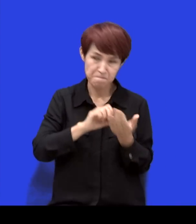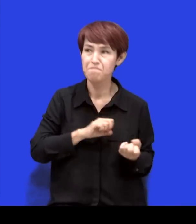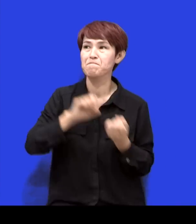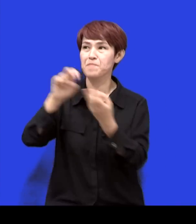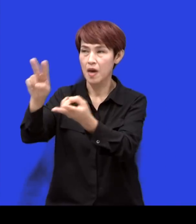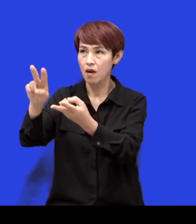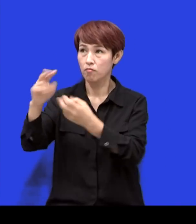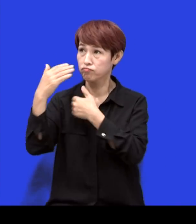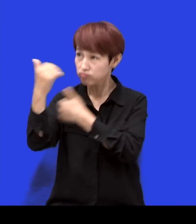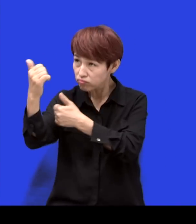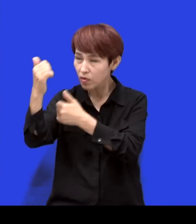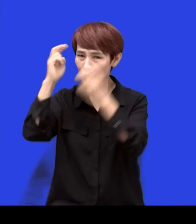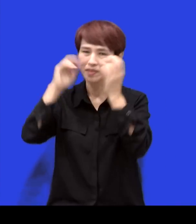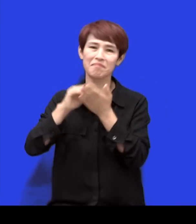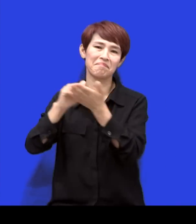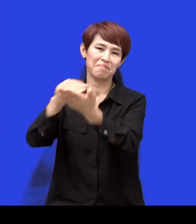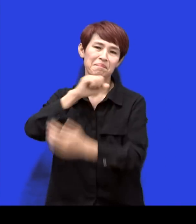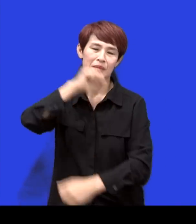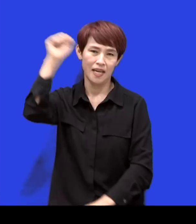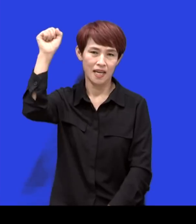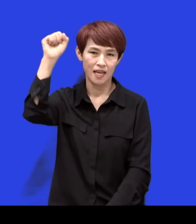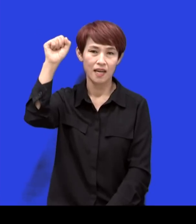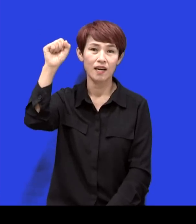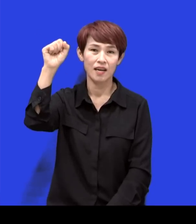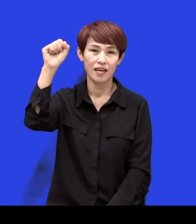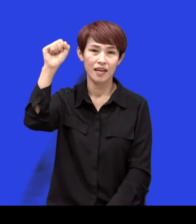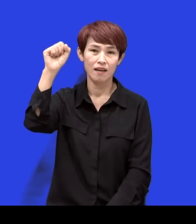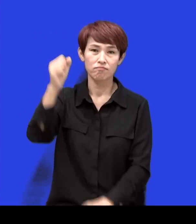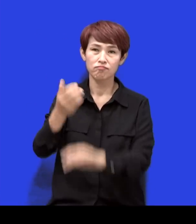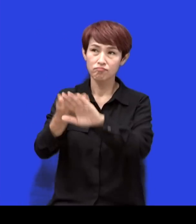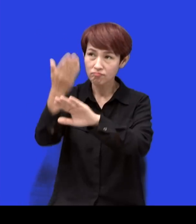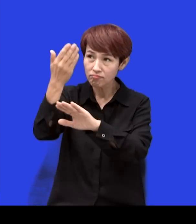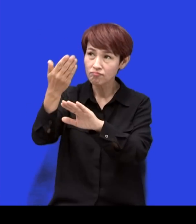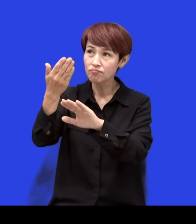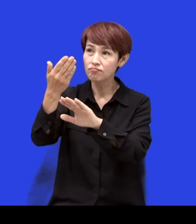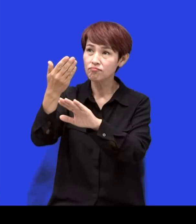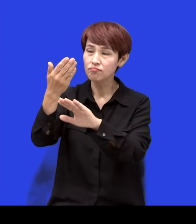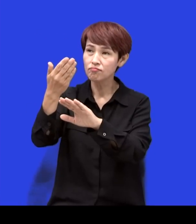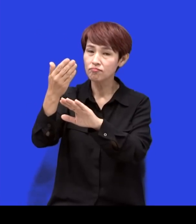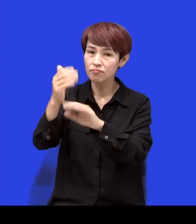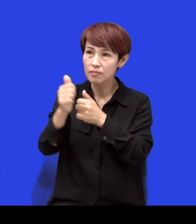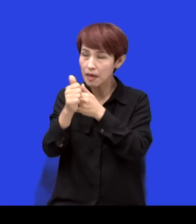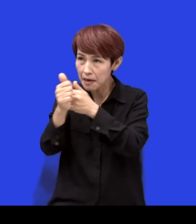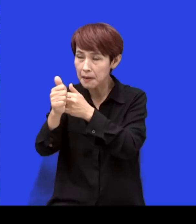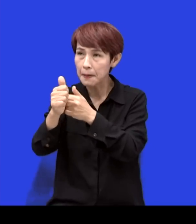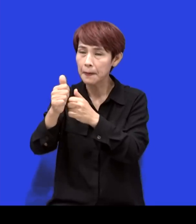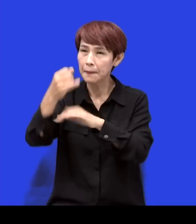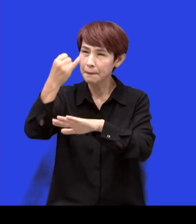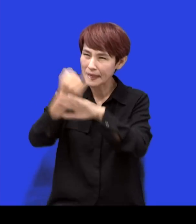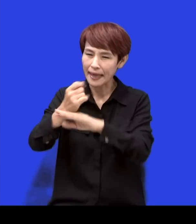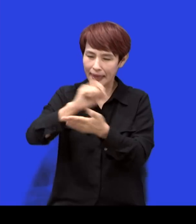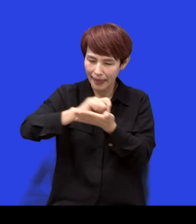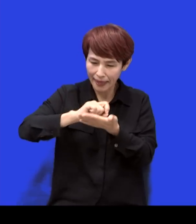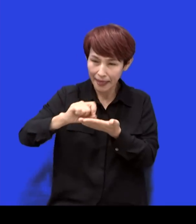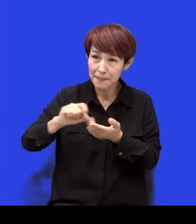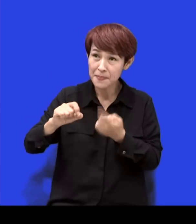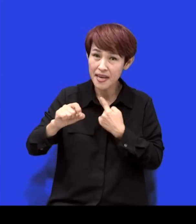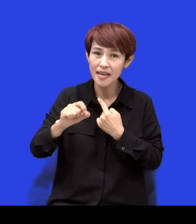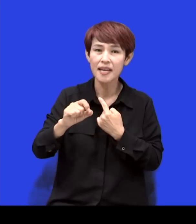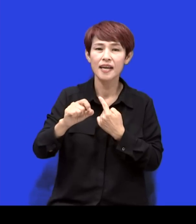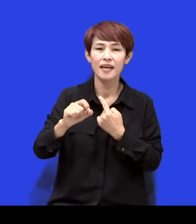돼서 네. 거기서 이제 처음 선배들과 멋모르고 선배들 따라서 이제 막내 작가로 참여한 작품이 네. 이제